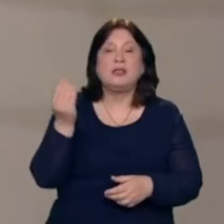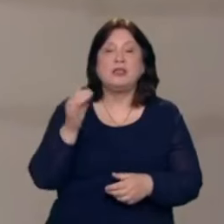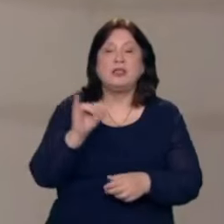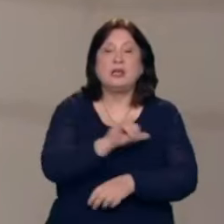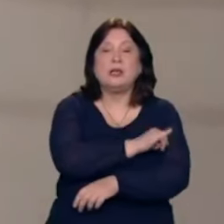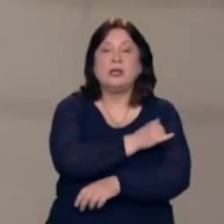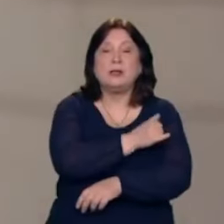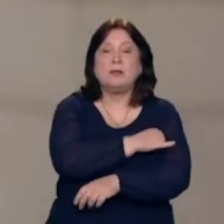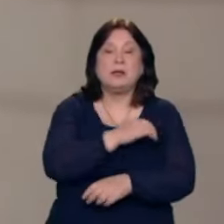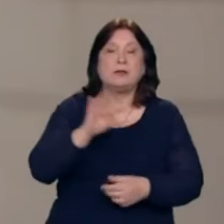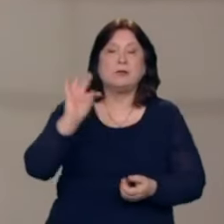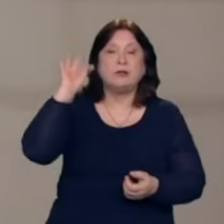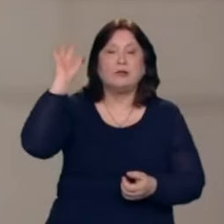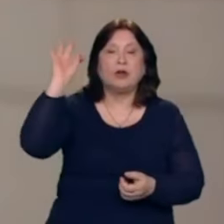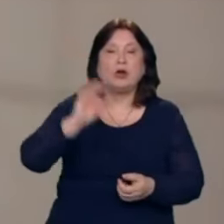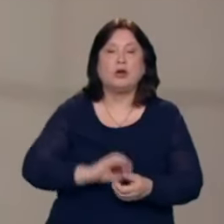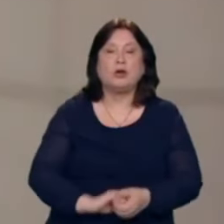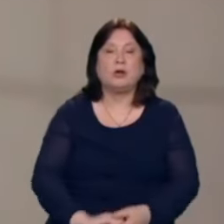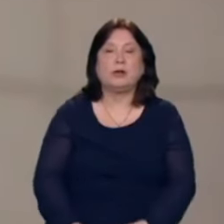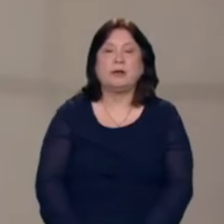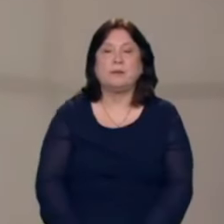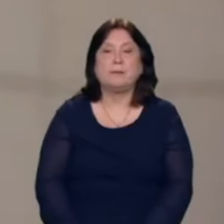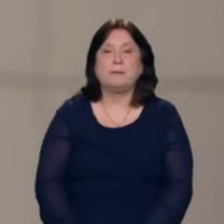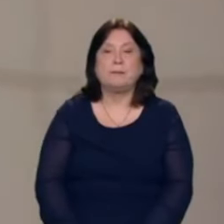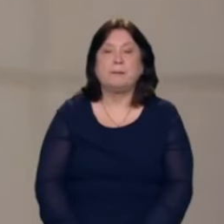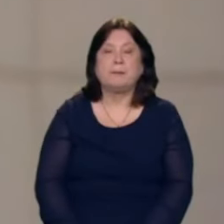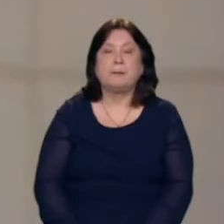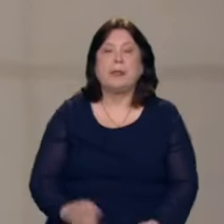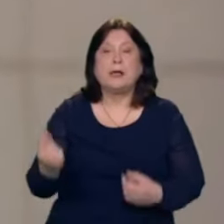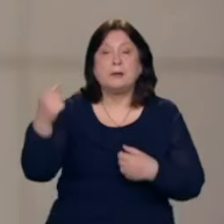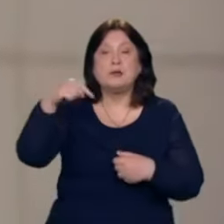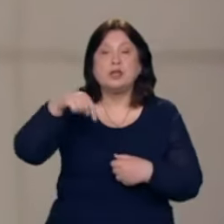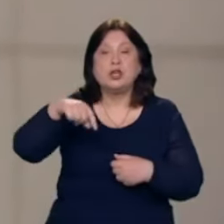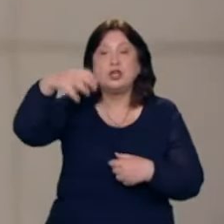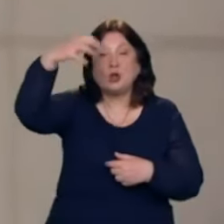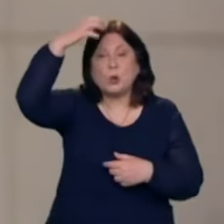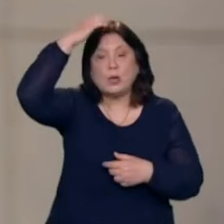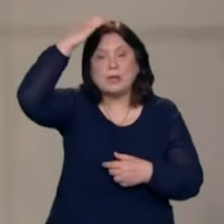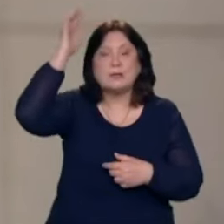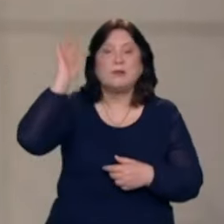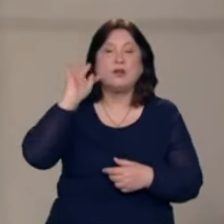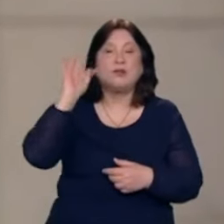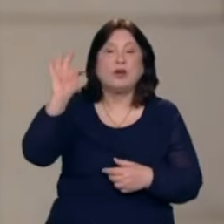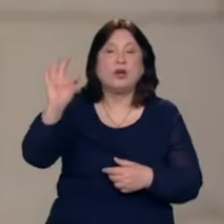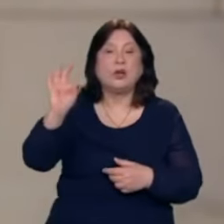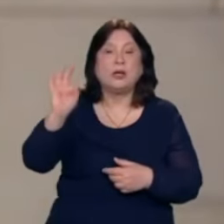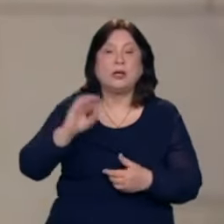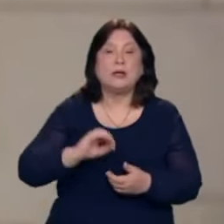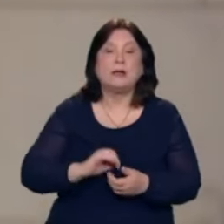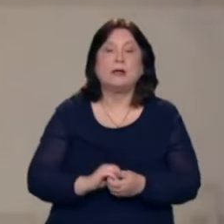święcie imię Twoje przyjdź królestwo